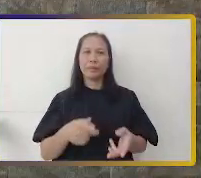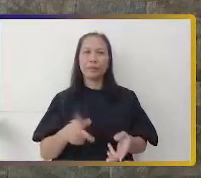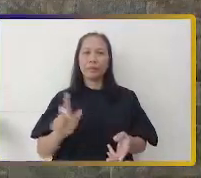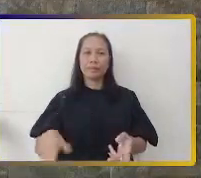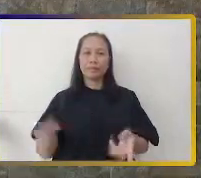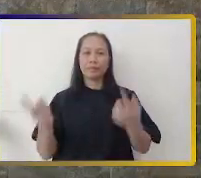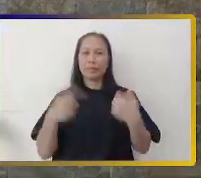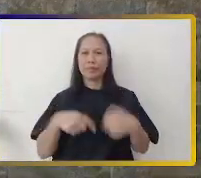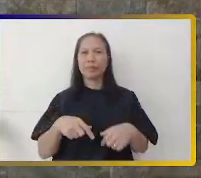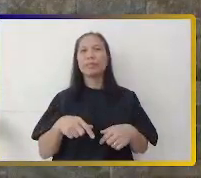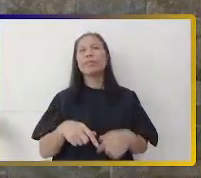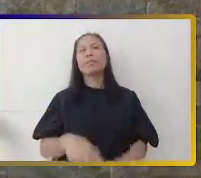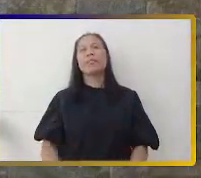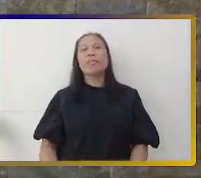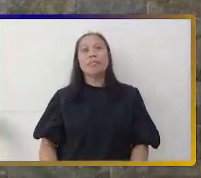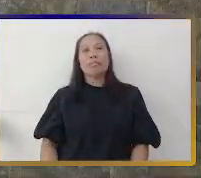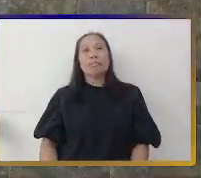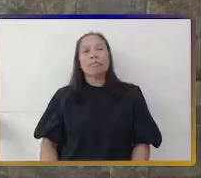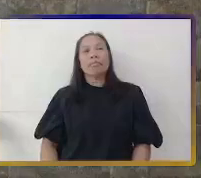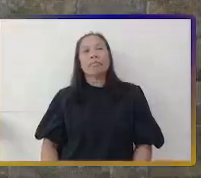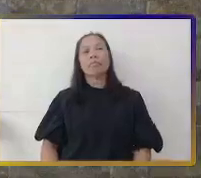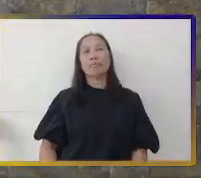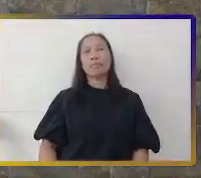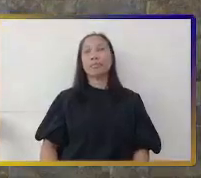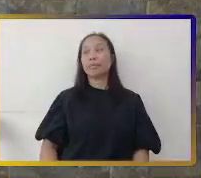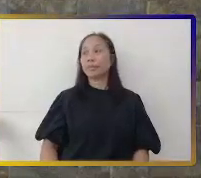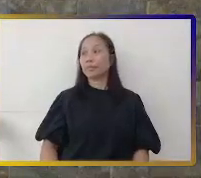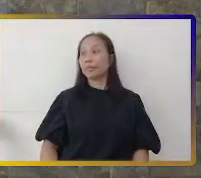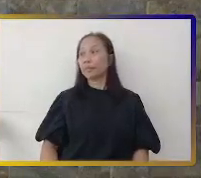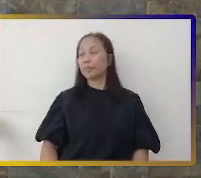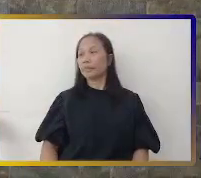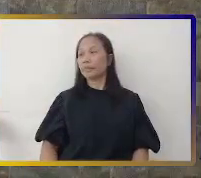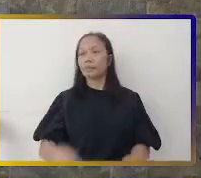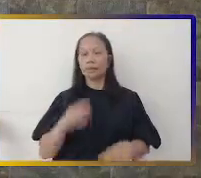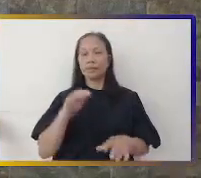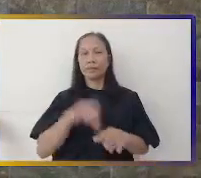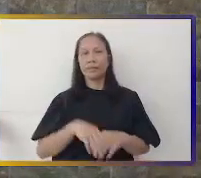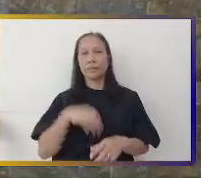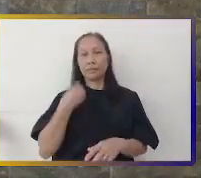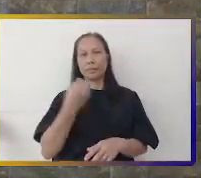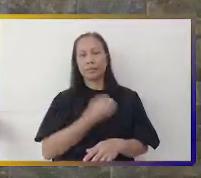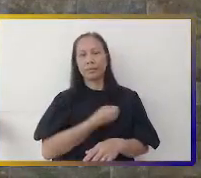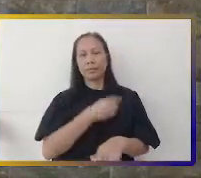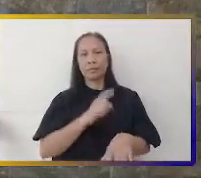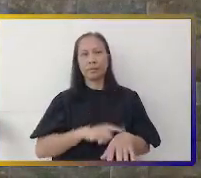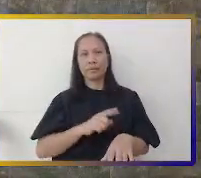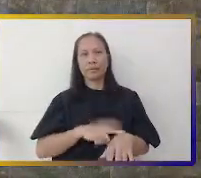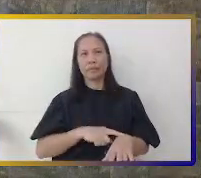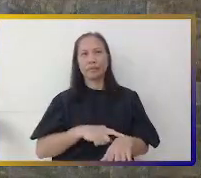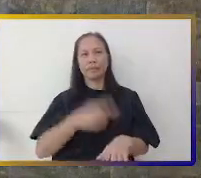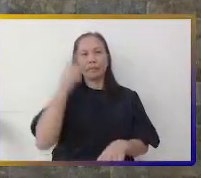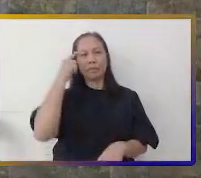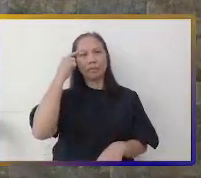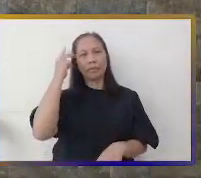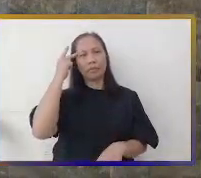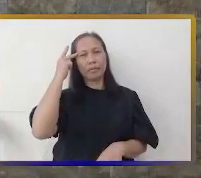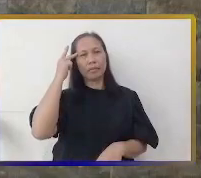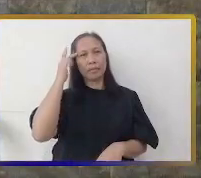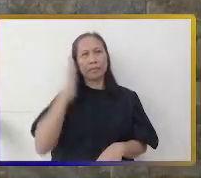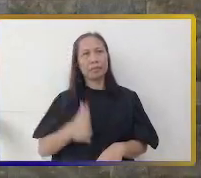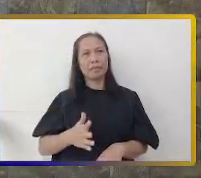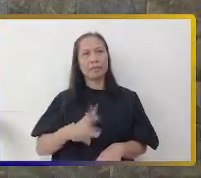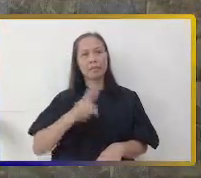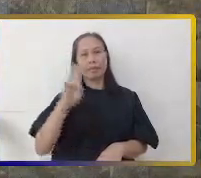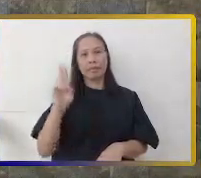continue Tingan niyo po mga kapatid sa forward sa po natin ngayon ginamit ng ating mahal Pastor the last time na kung